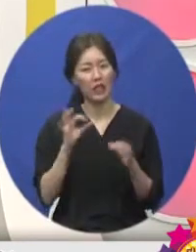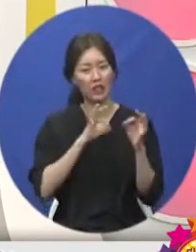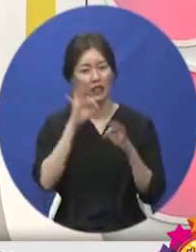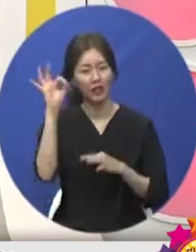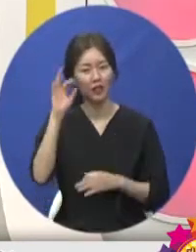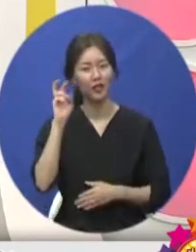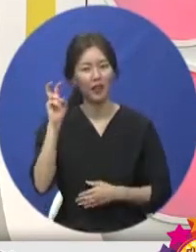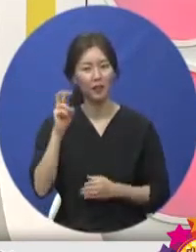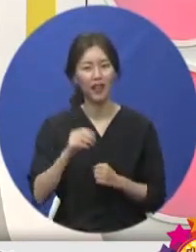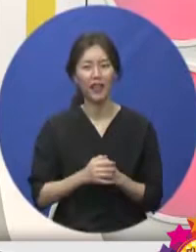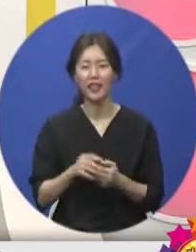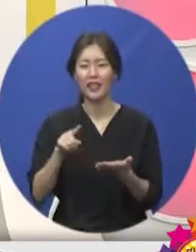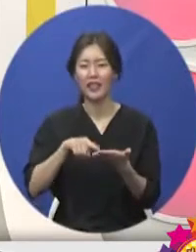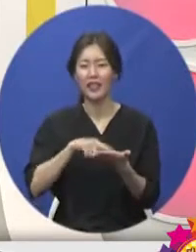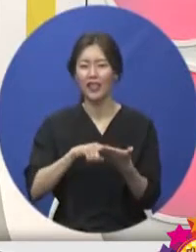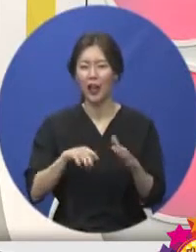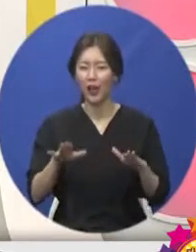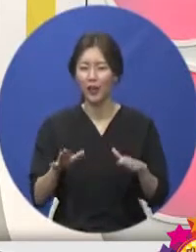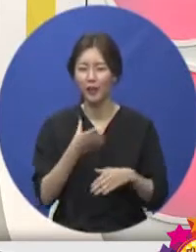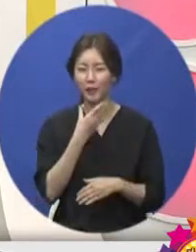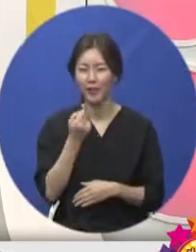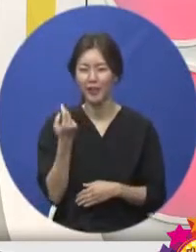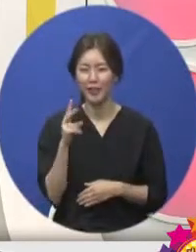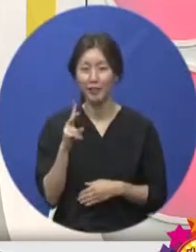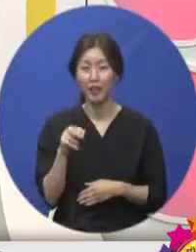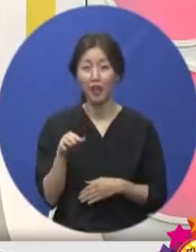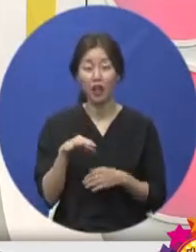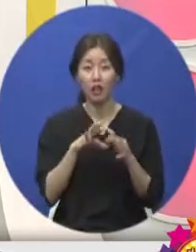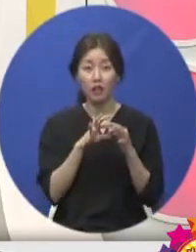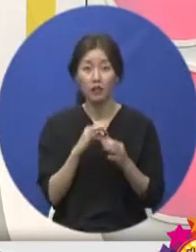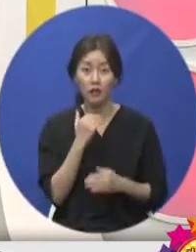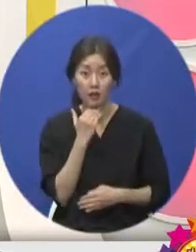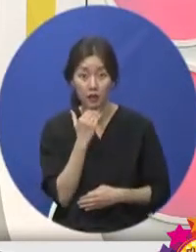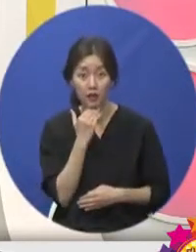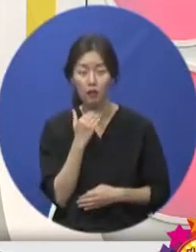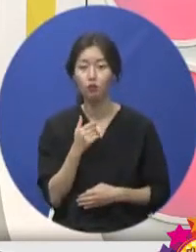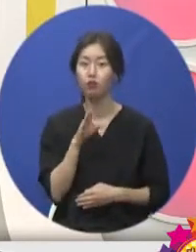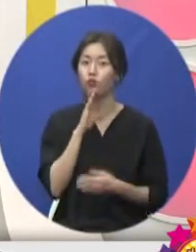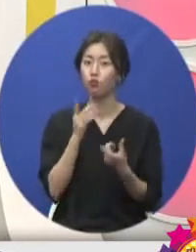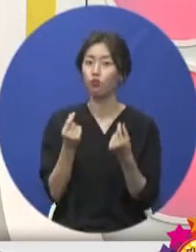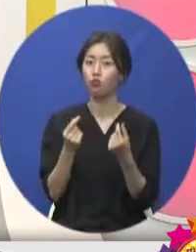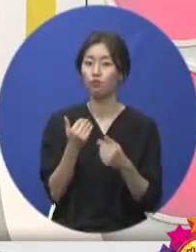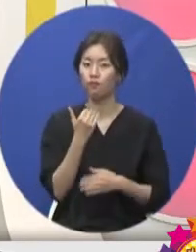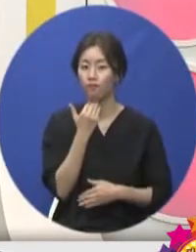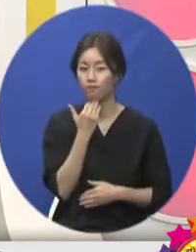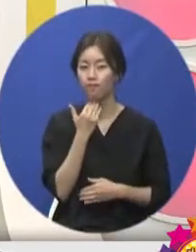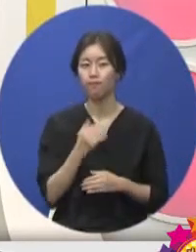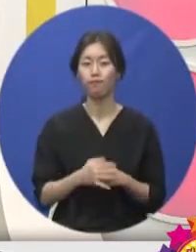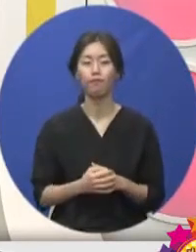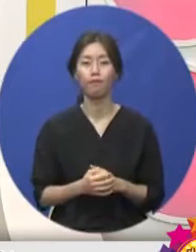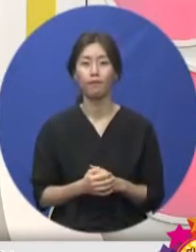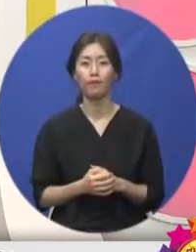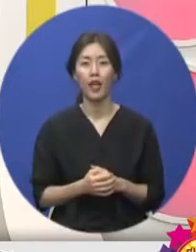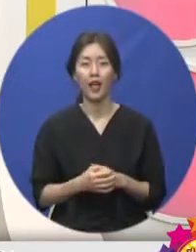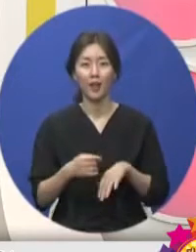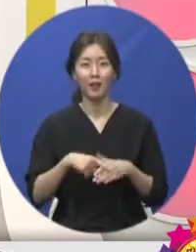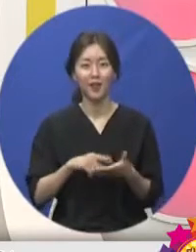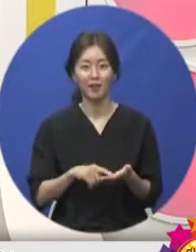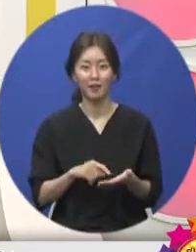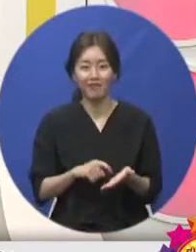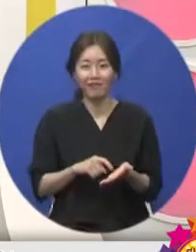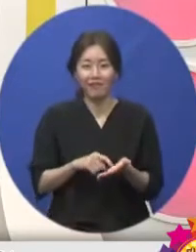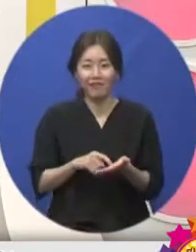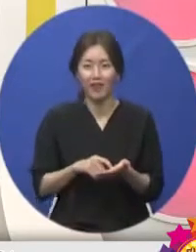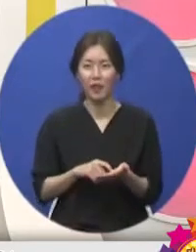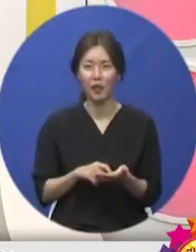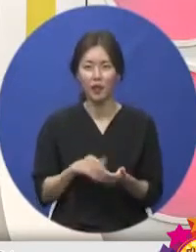보네. 여기서 예. 뭘 잘못 온가 봐 자꾸. 아버님 계속 기다리셨겠다 그러면. 그러니까. 예 기다렸죠. 예 그렇구나. 초조하시지 않으셨어요?